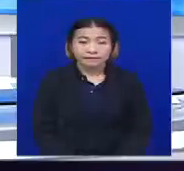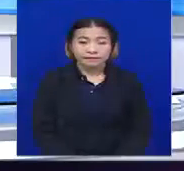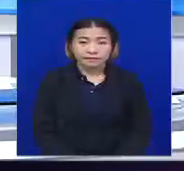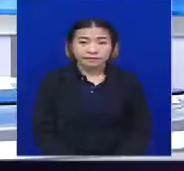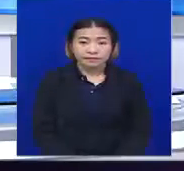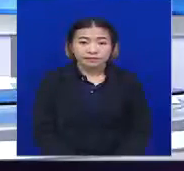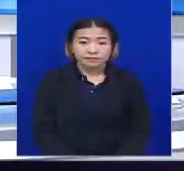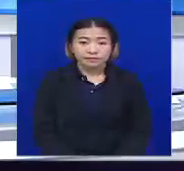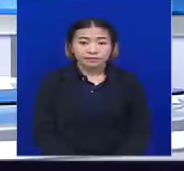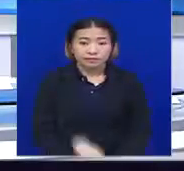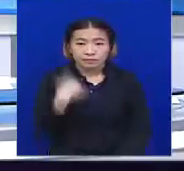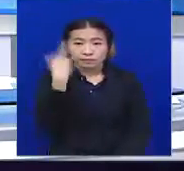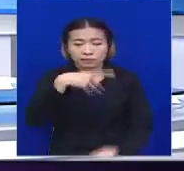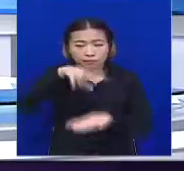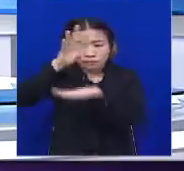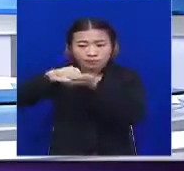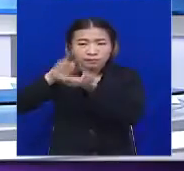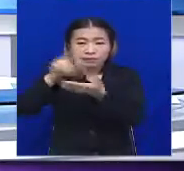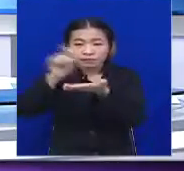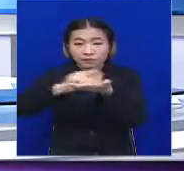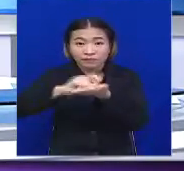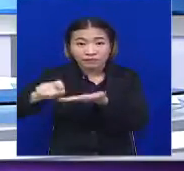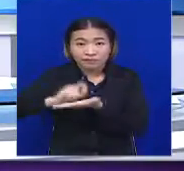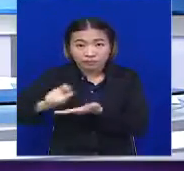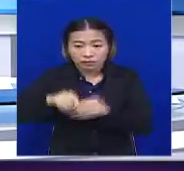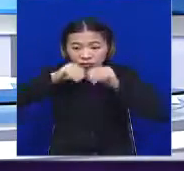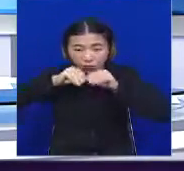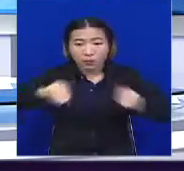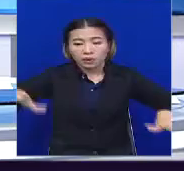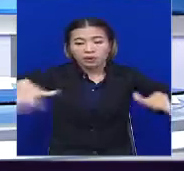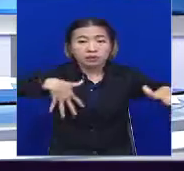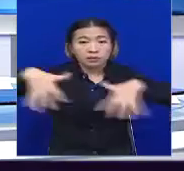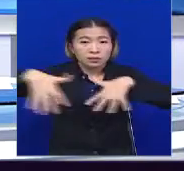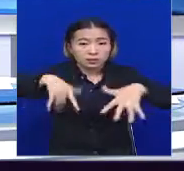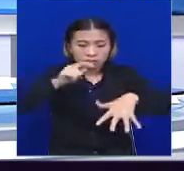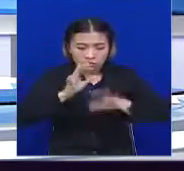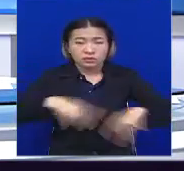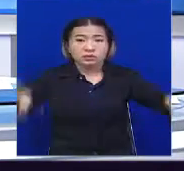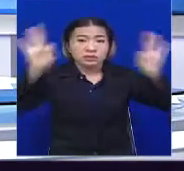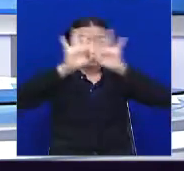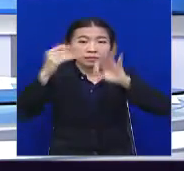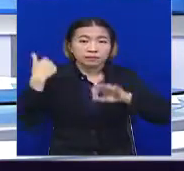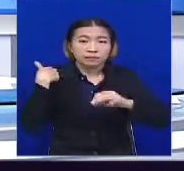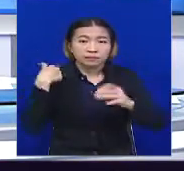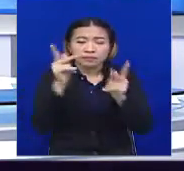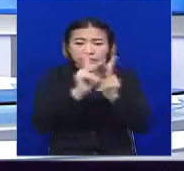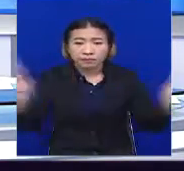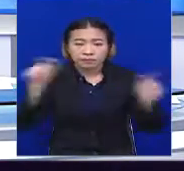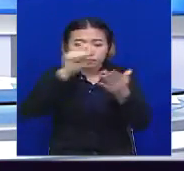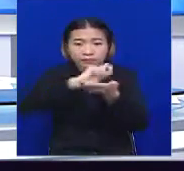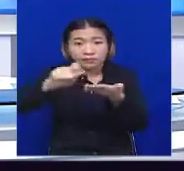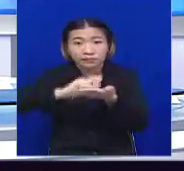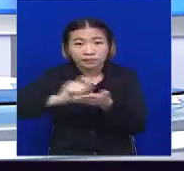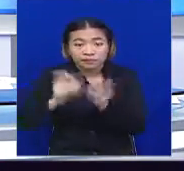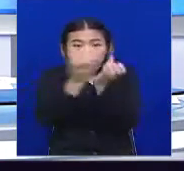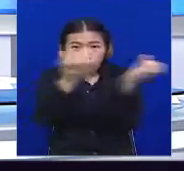ผู้ที่จะนำข้อมูลเกี่ยวกับร่างรัฐธรรมนูญลงไปเผยแพร่ให้กับประชาชนถือว่ามีความสำคัญนะครับคณะกรรมการร่างรัฐธรรมนูญจึงร่วมกับกระทรวงม